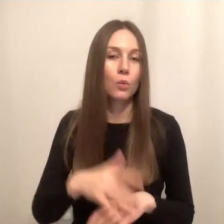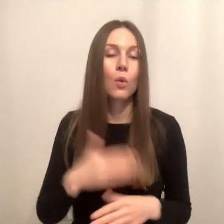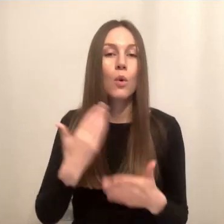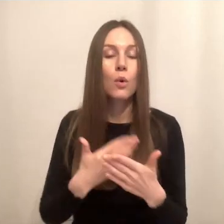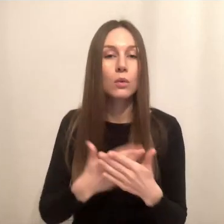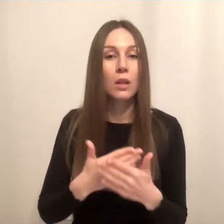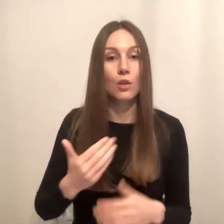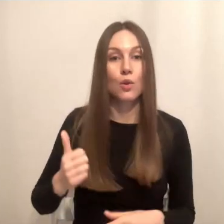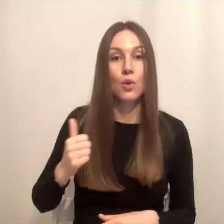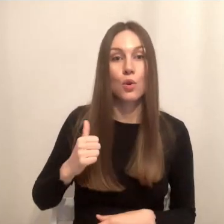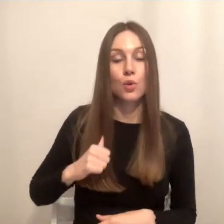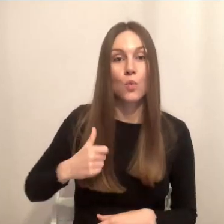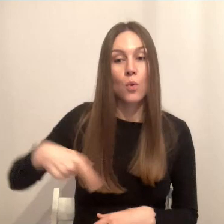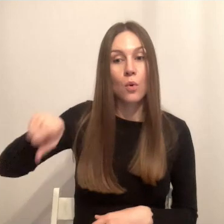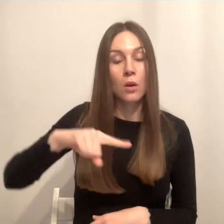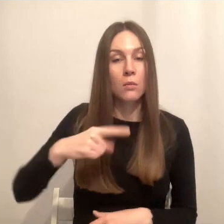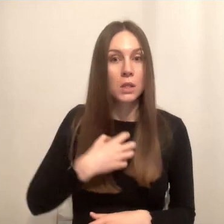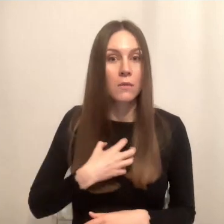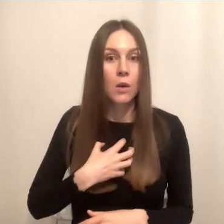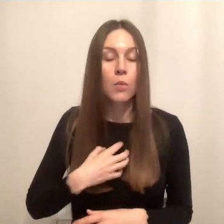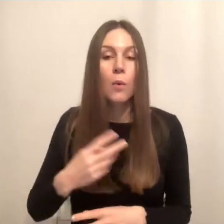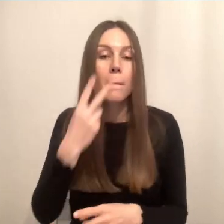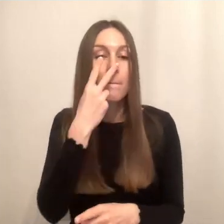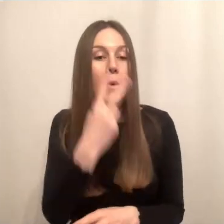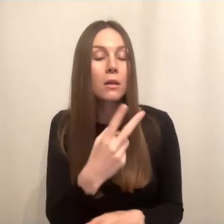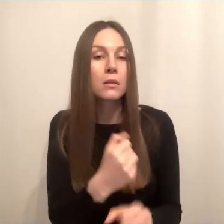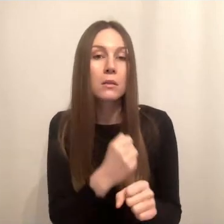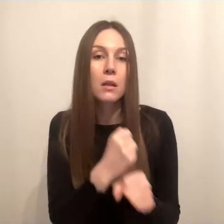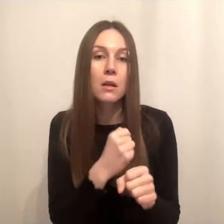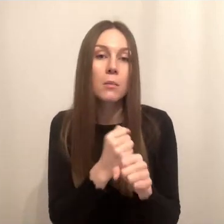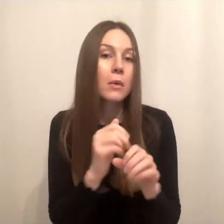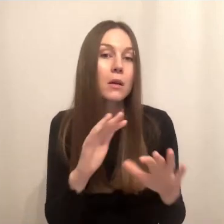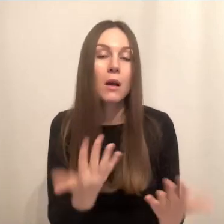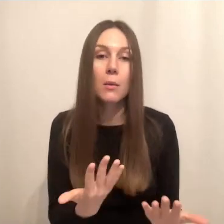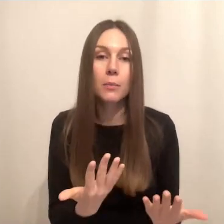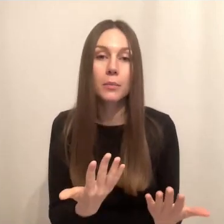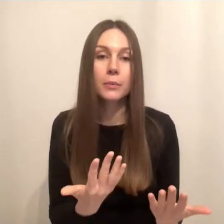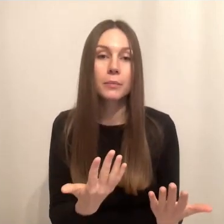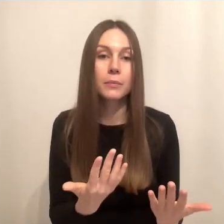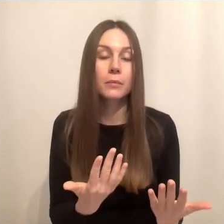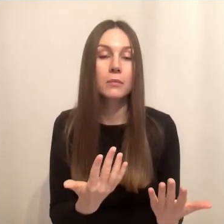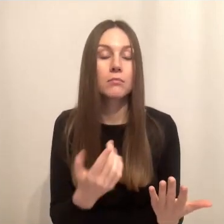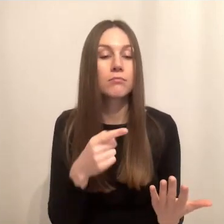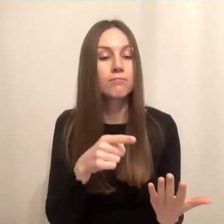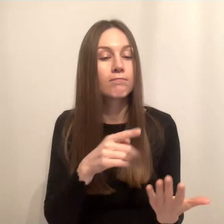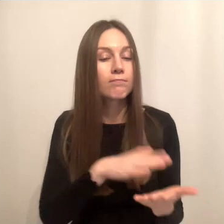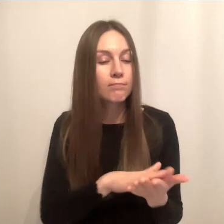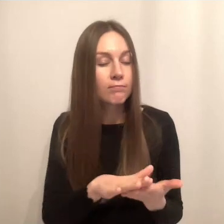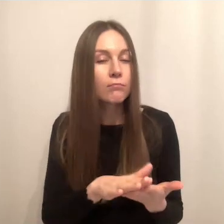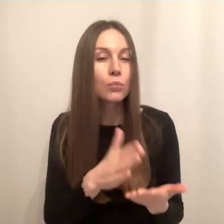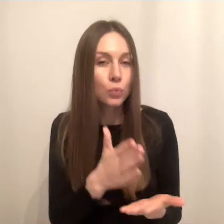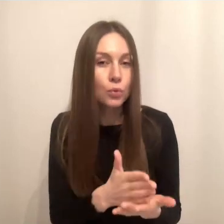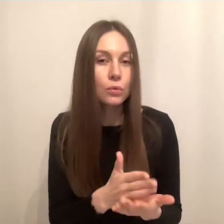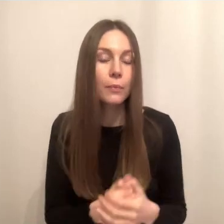gyventojams, kaip jie mato darbą ir kaip skaidriai tas atvaizdas matomas. Aš